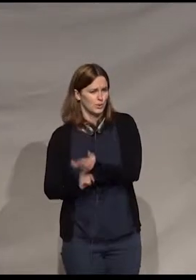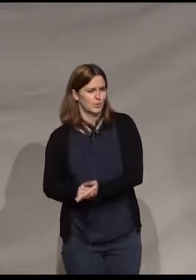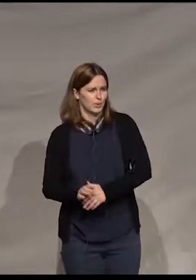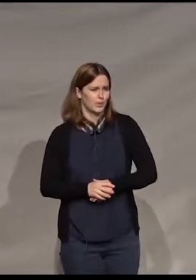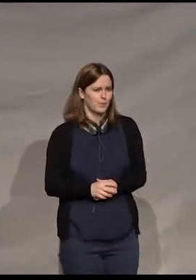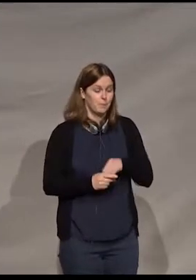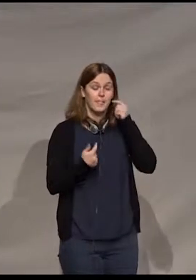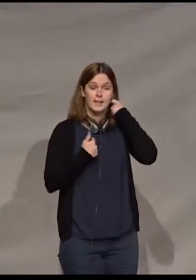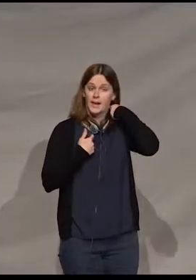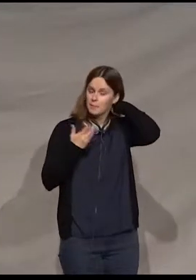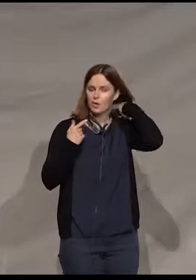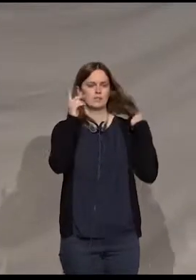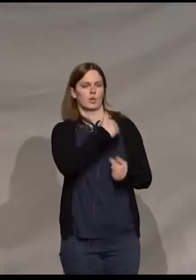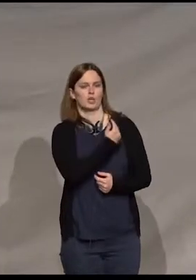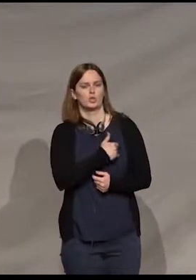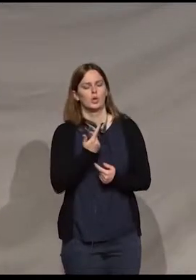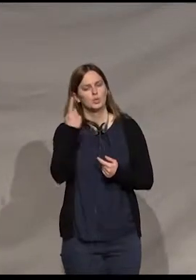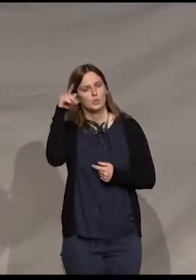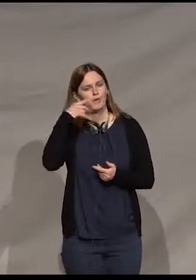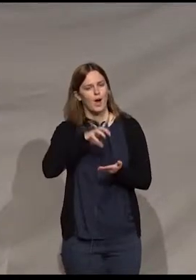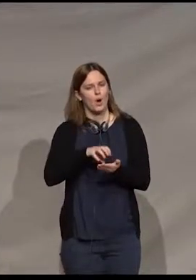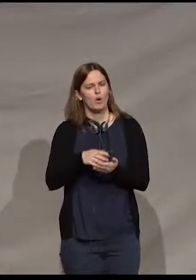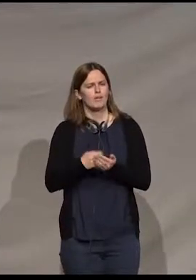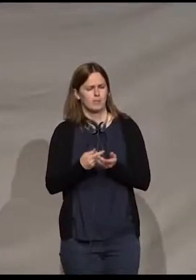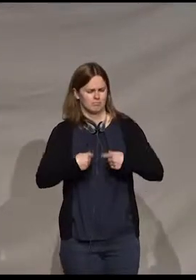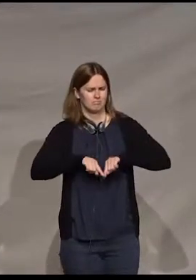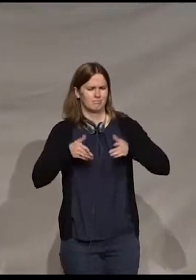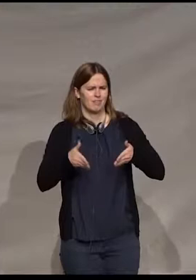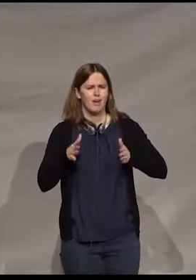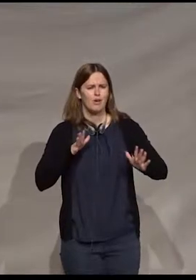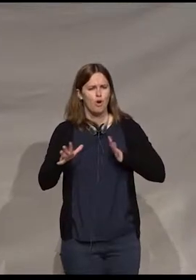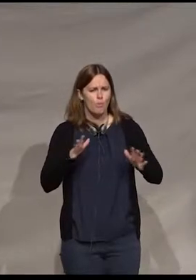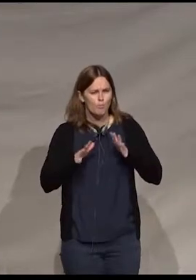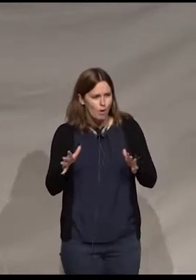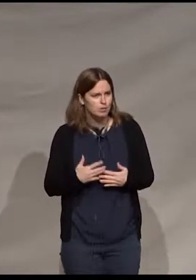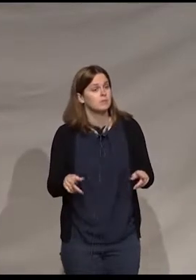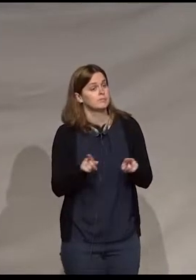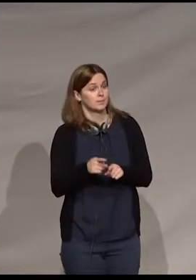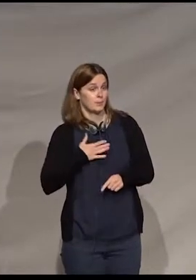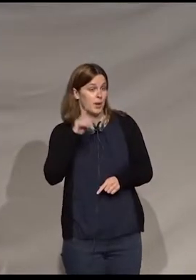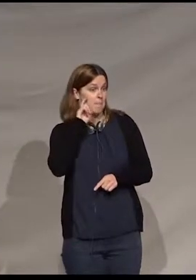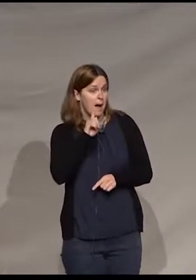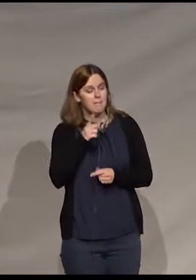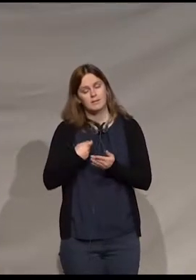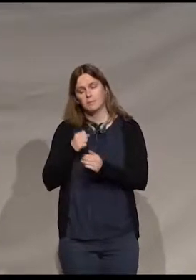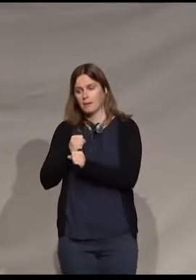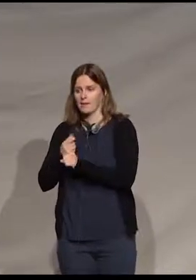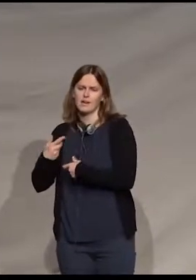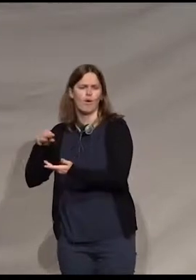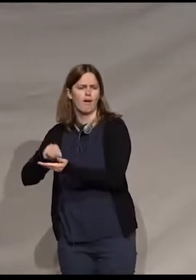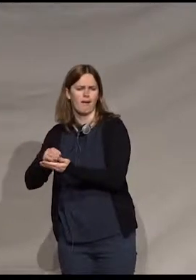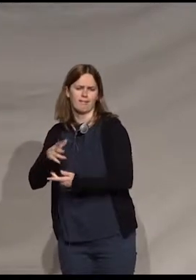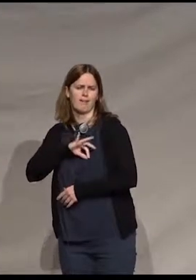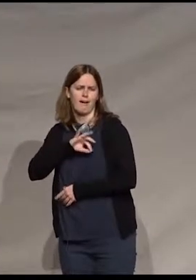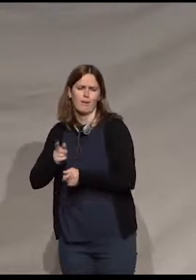obor robotiky, zajímal mě předmět biorobotika, maminka pracuje v charitě, takže člověk měl blízko nejen k té technice,